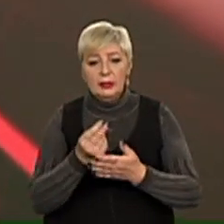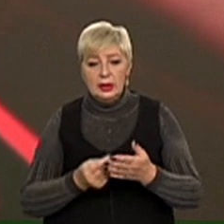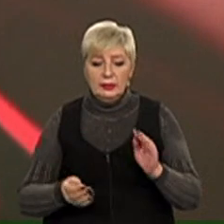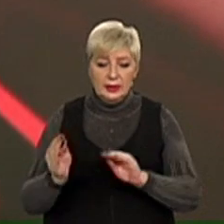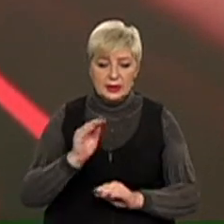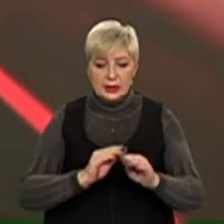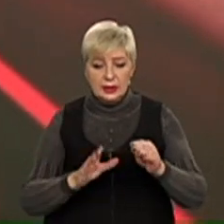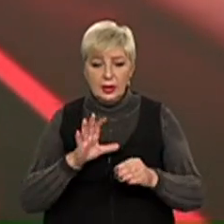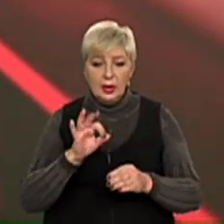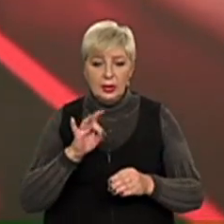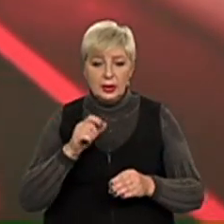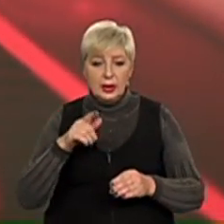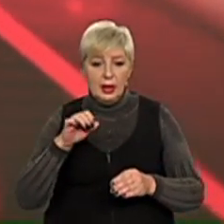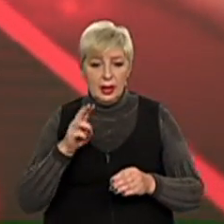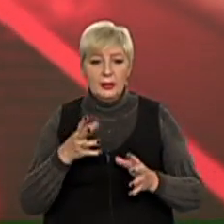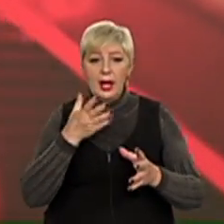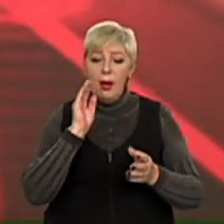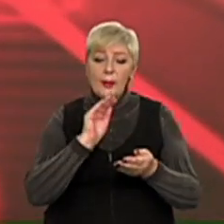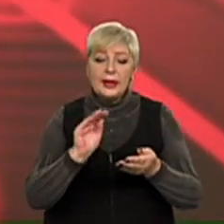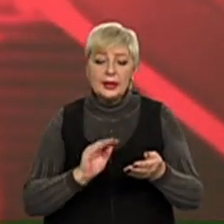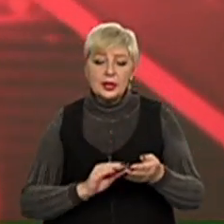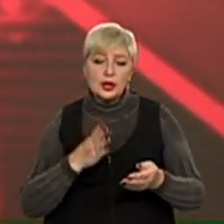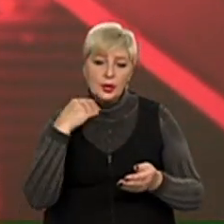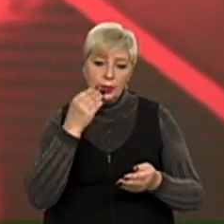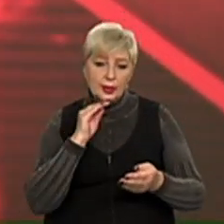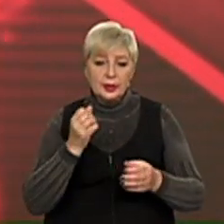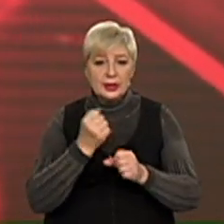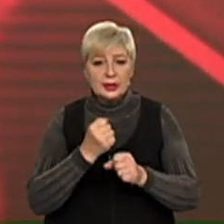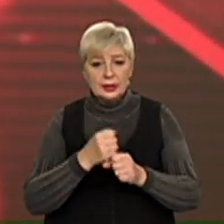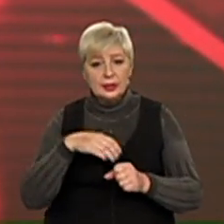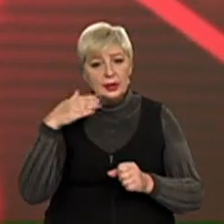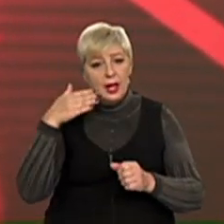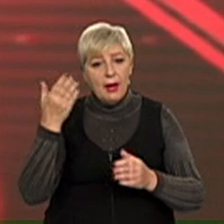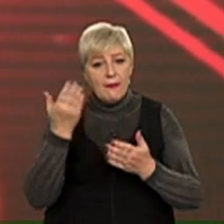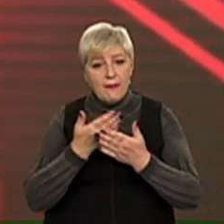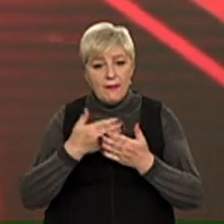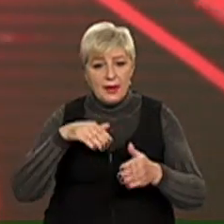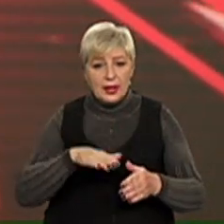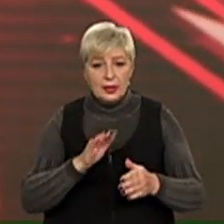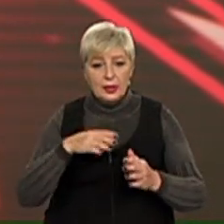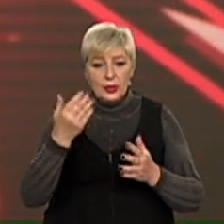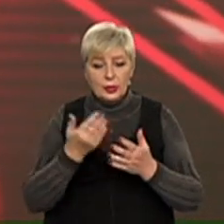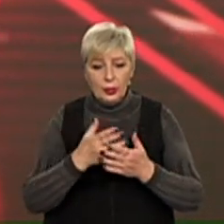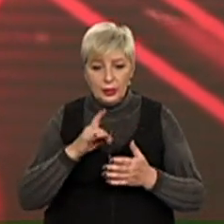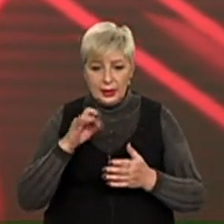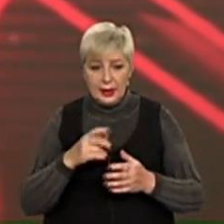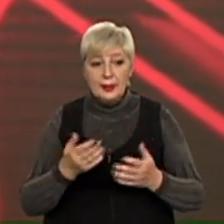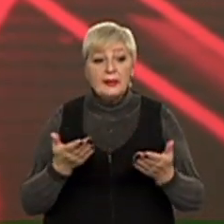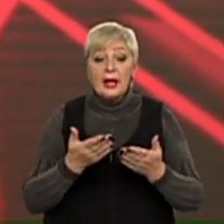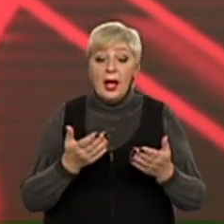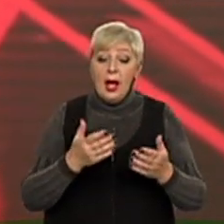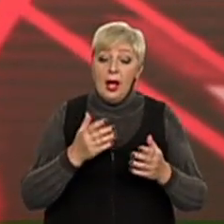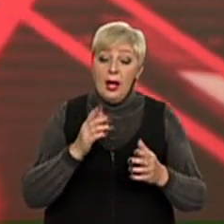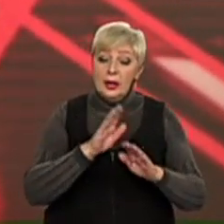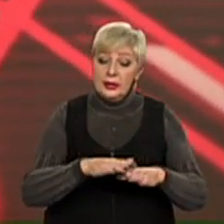Малювали, складали оригамі, прикрашали пряники та створювали відеоролики. У Дніпрі пройшов фестиваль, де учні інклюзивних